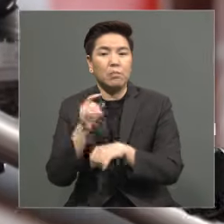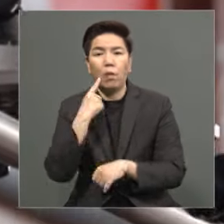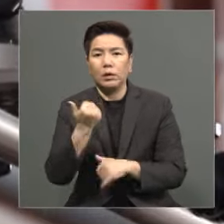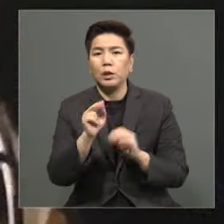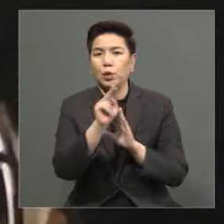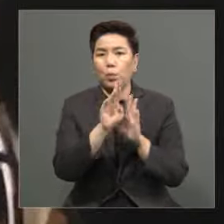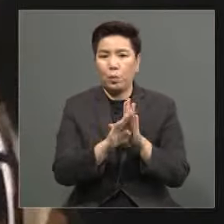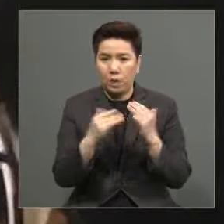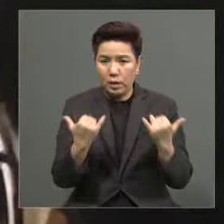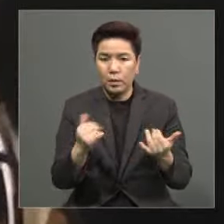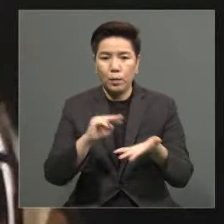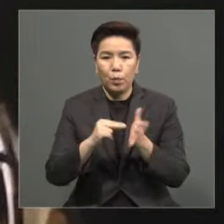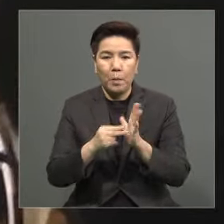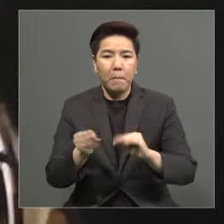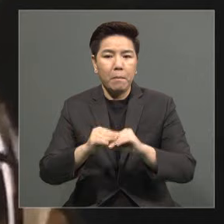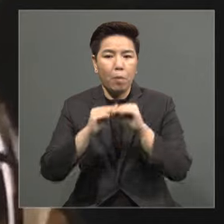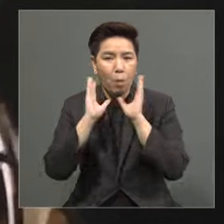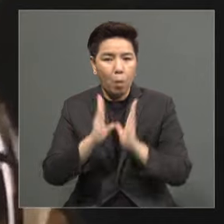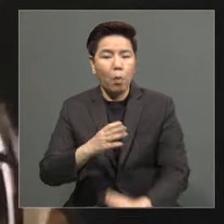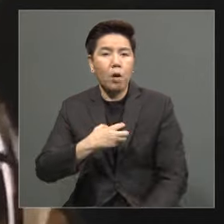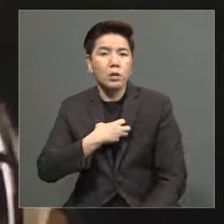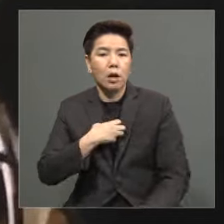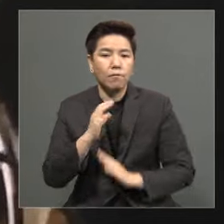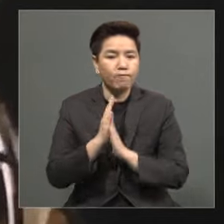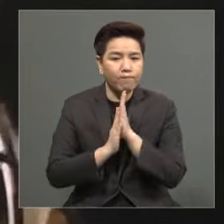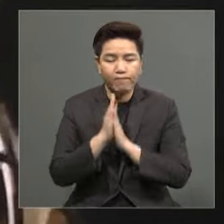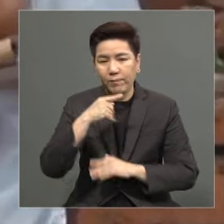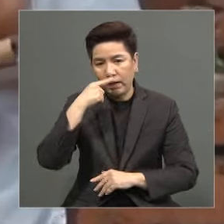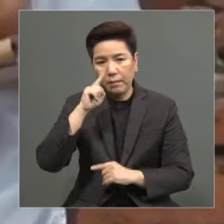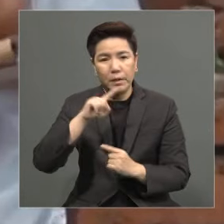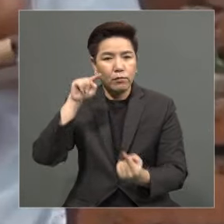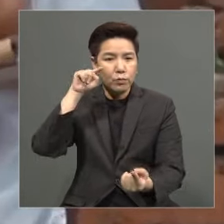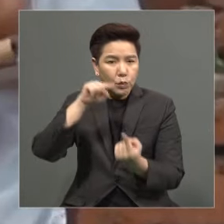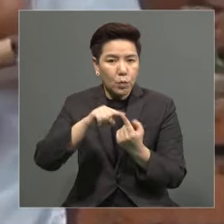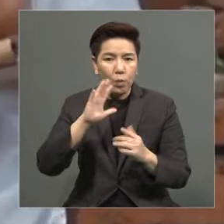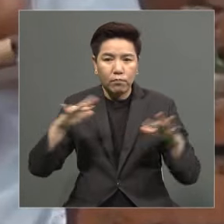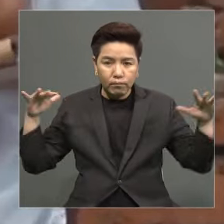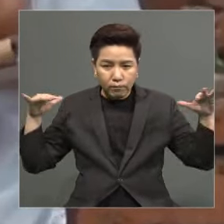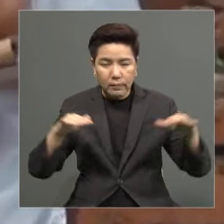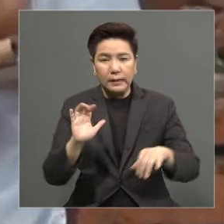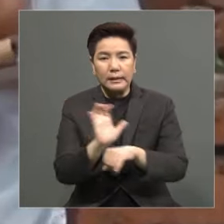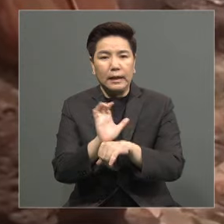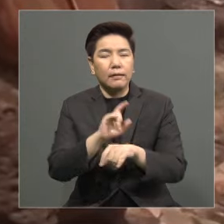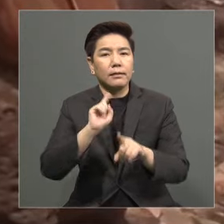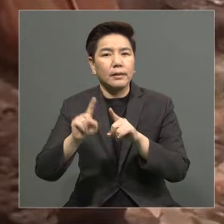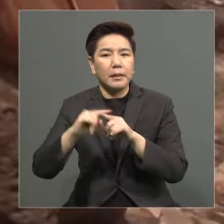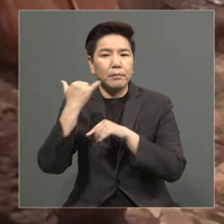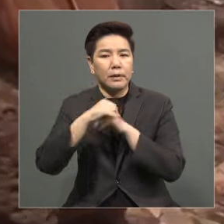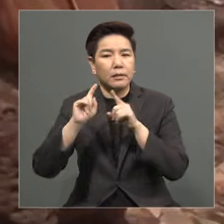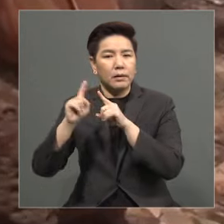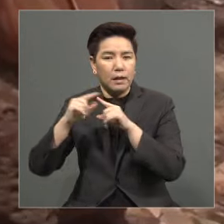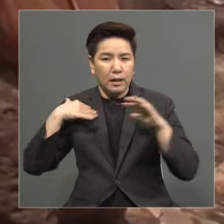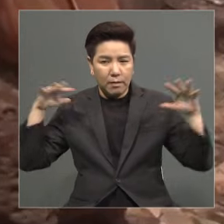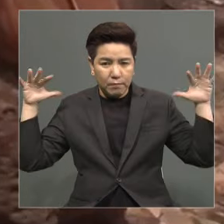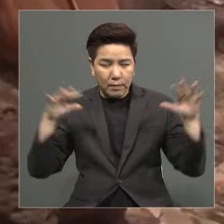นโยบายนี้ค่ะเพราะจะเพิ่มแรงจูงใจทำให้ไทยเป็นตัวเลือกของสถานที่ถ่ายทำภาพยนตร์ต่างประเทศที่มีความ